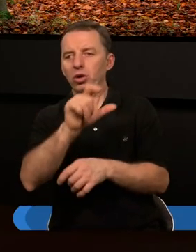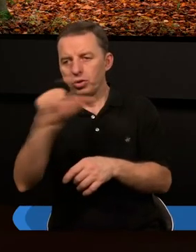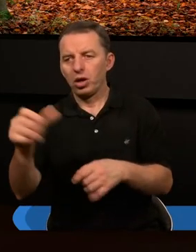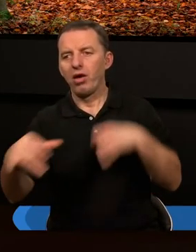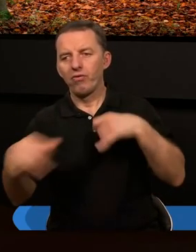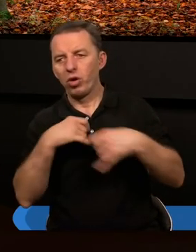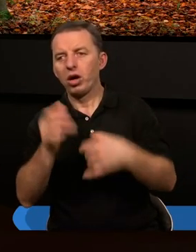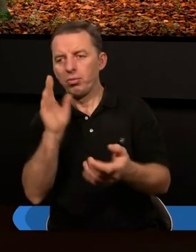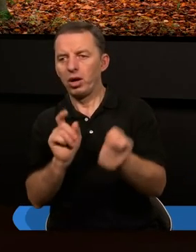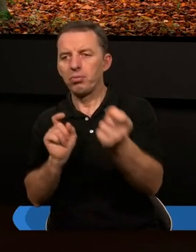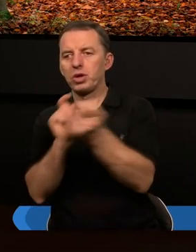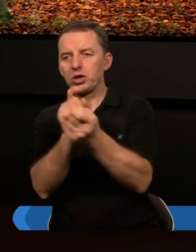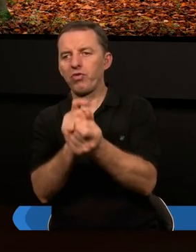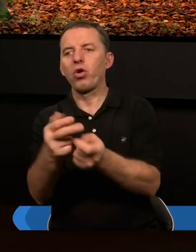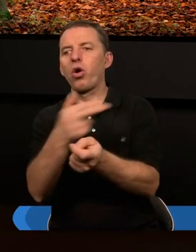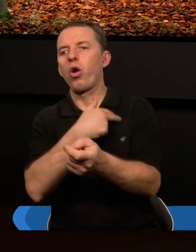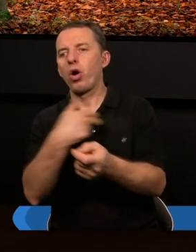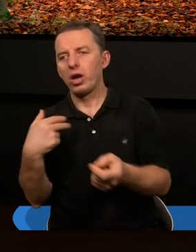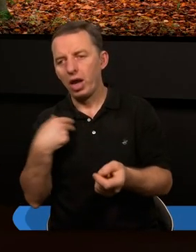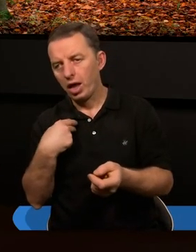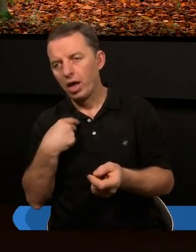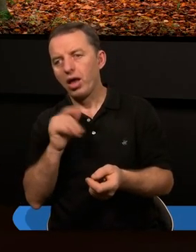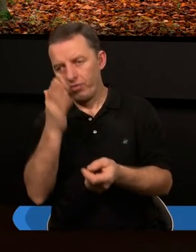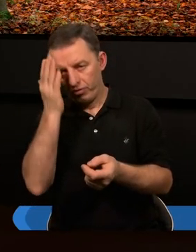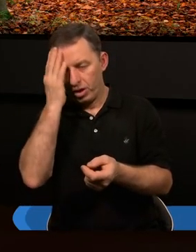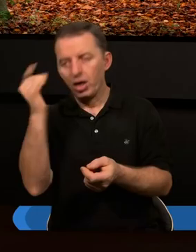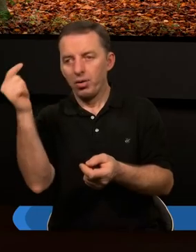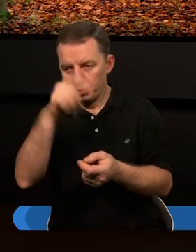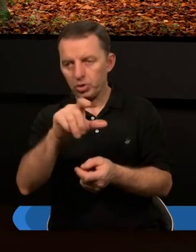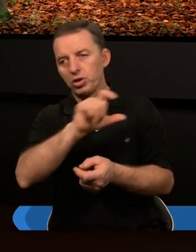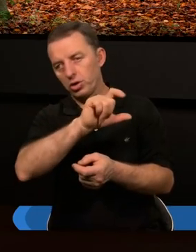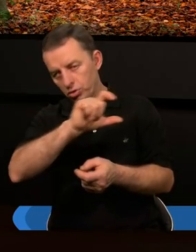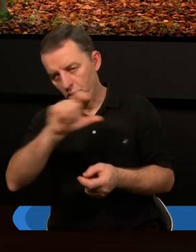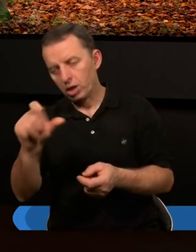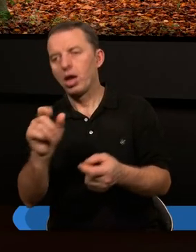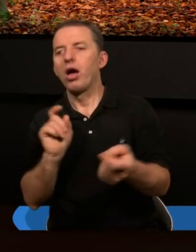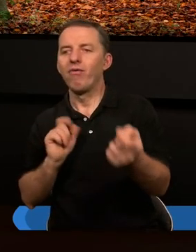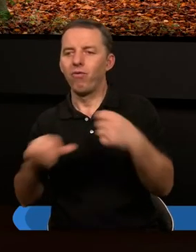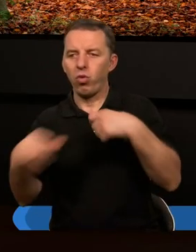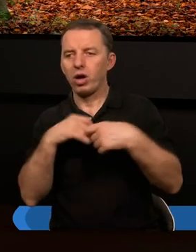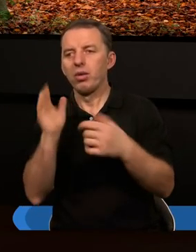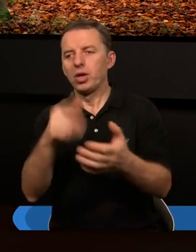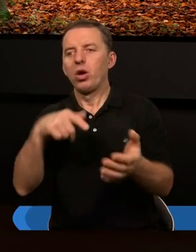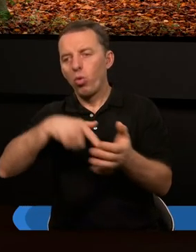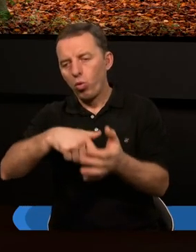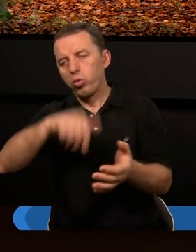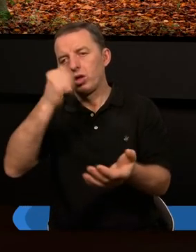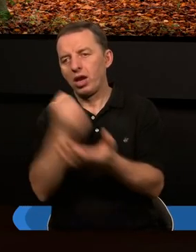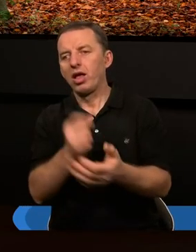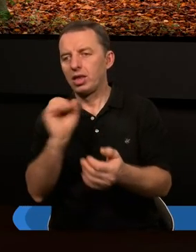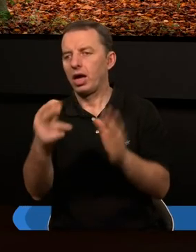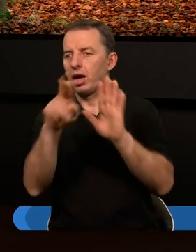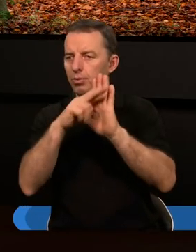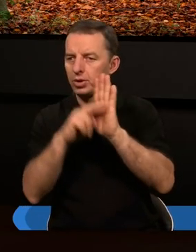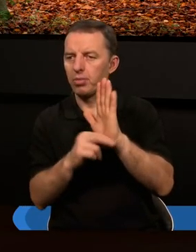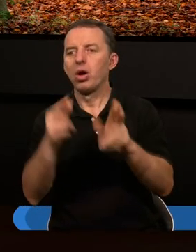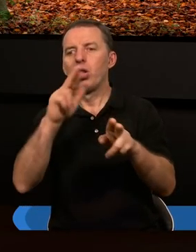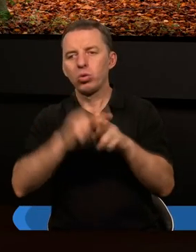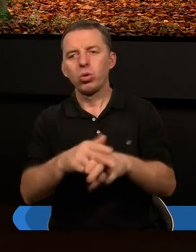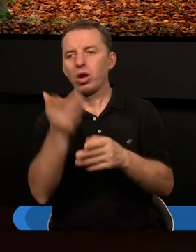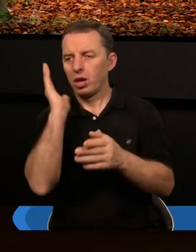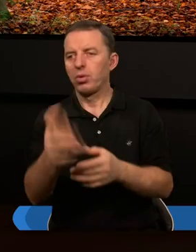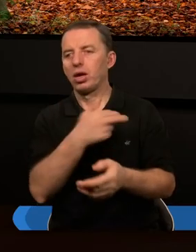czasy, że władza będzie przeciwko nam. Bo my wiemy, przyjdą takie czasy, że władza będzie ustanawiała takie przepisy, które